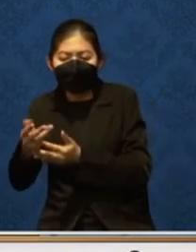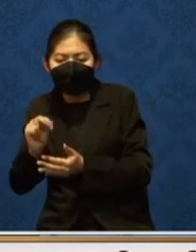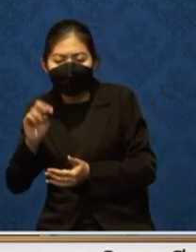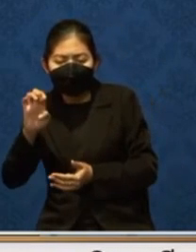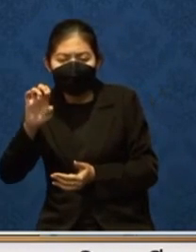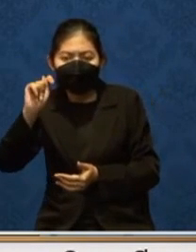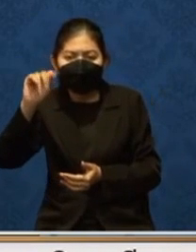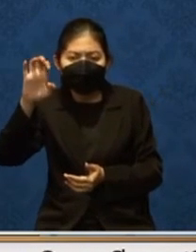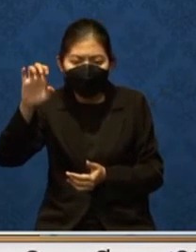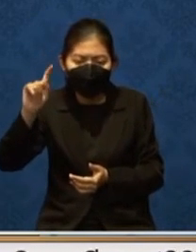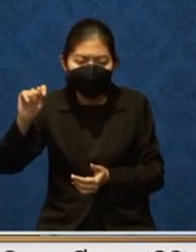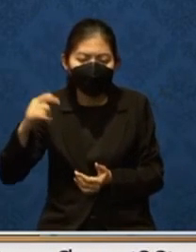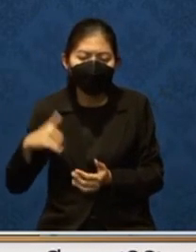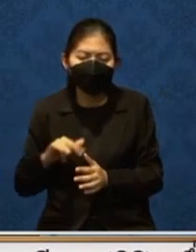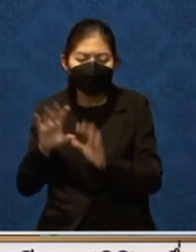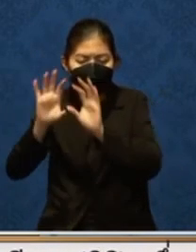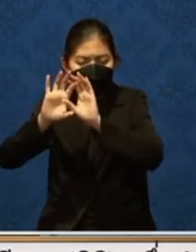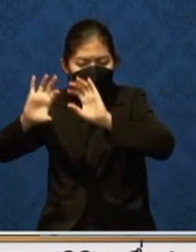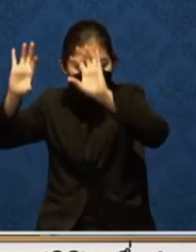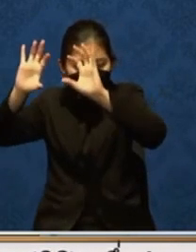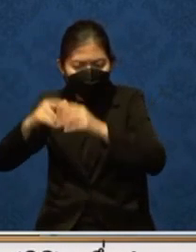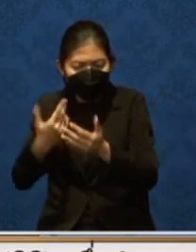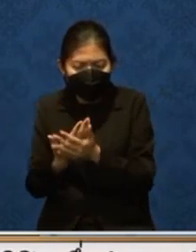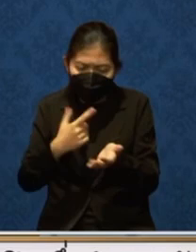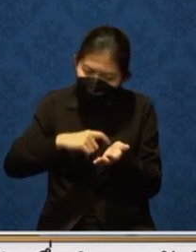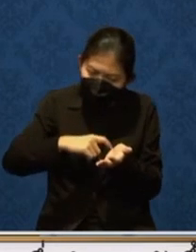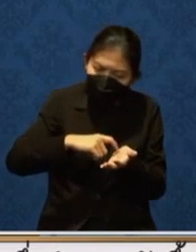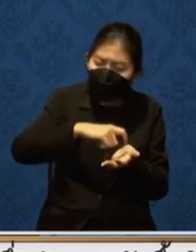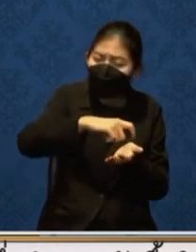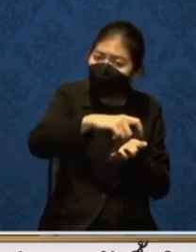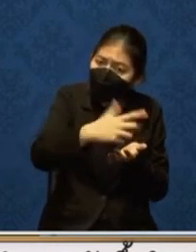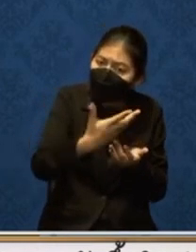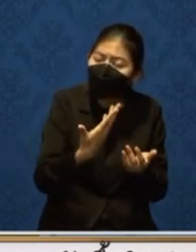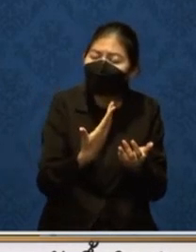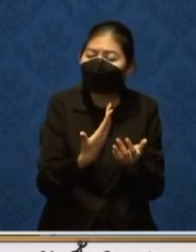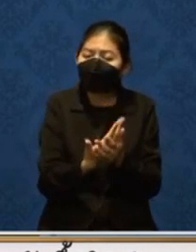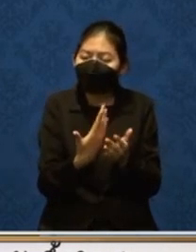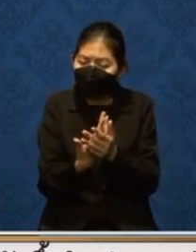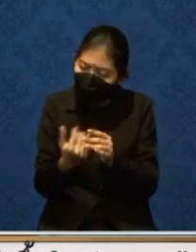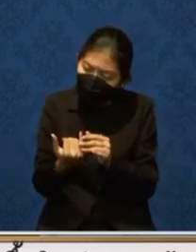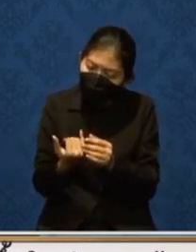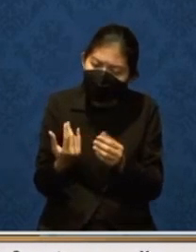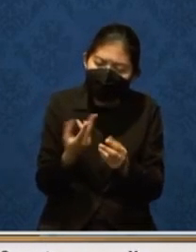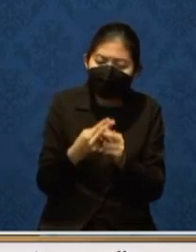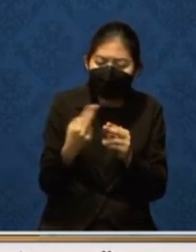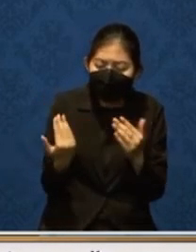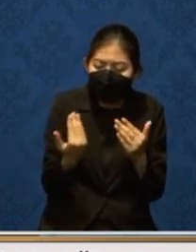ไม่มีสำหรบส bout vox